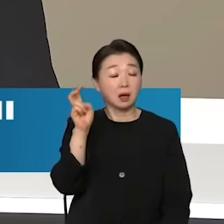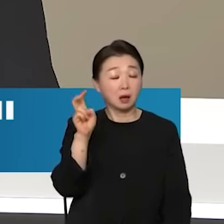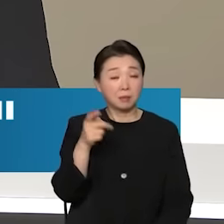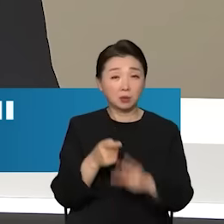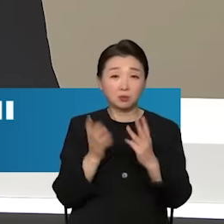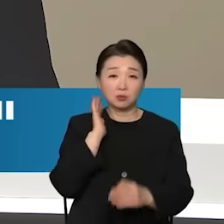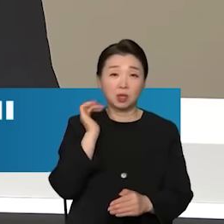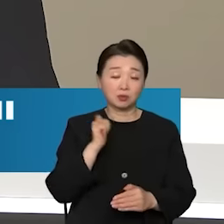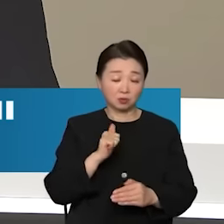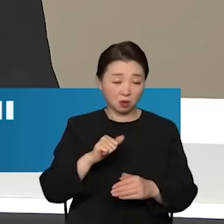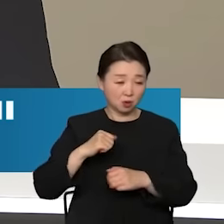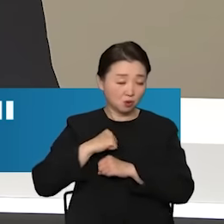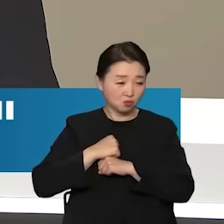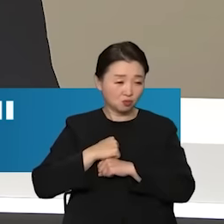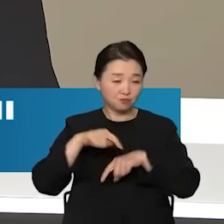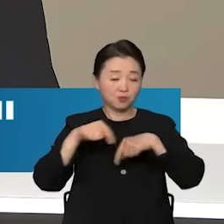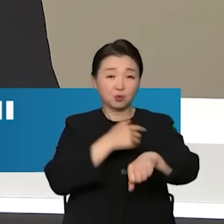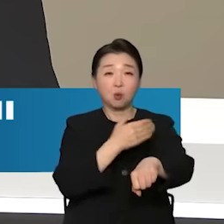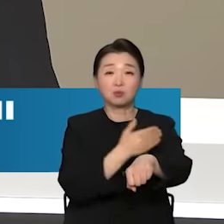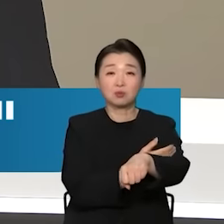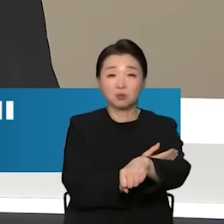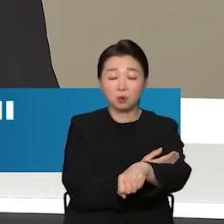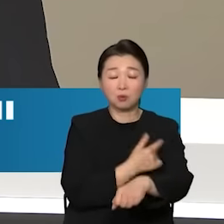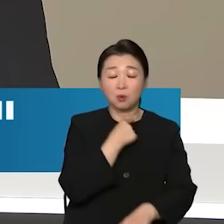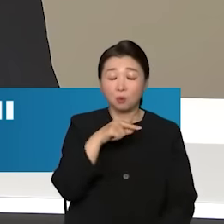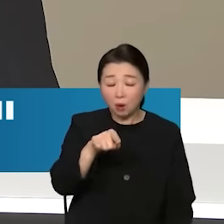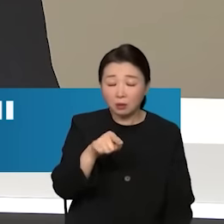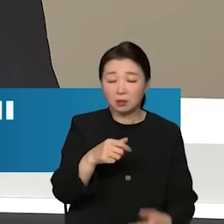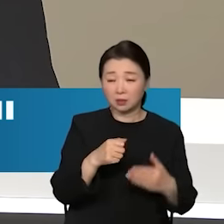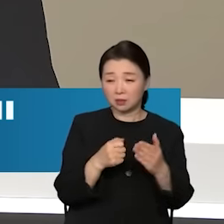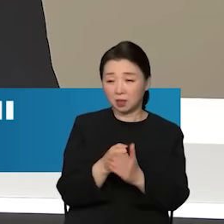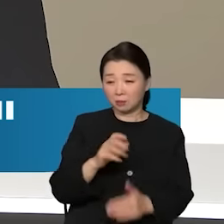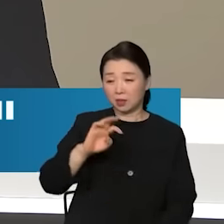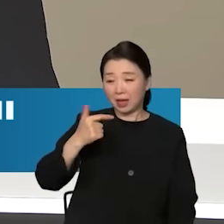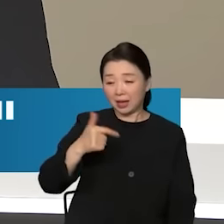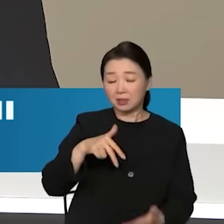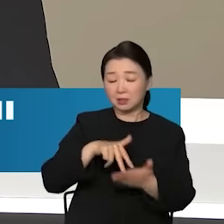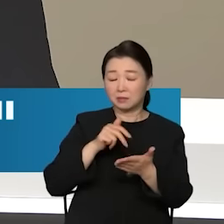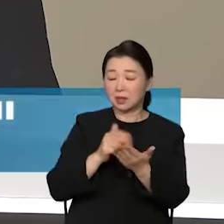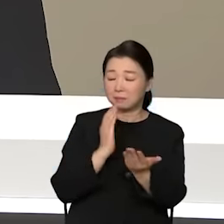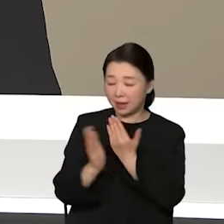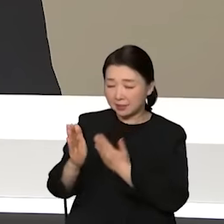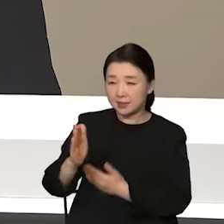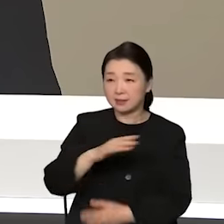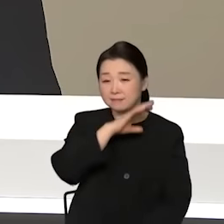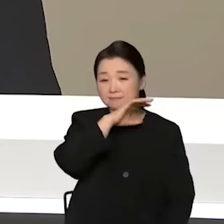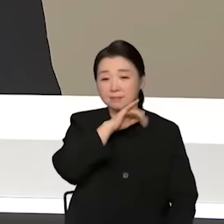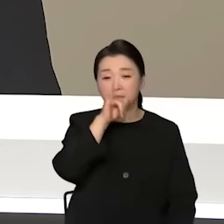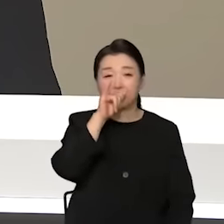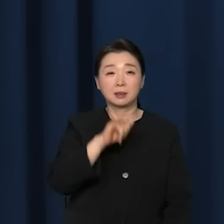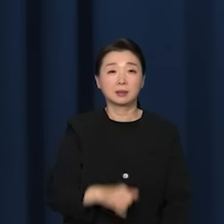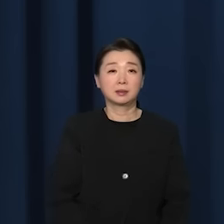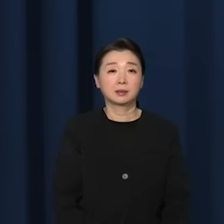시도의 야권은 물론 한동훈 국민의 임 대표도 대단히 부적절하다는 뜻을 밝혔습니다 이재승